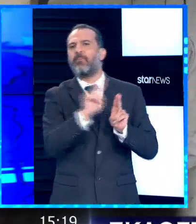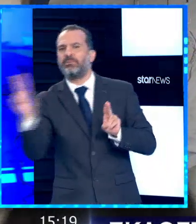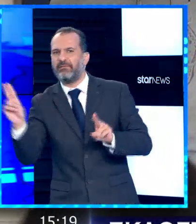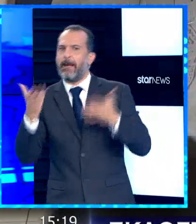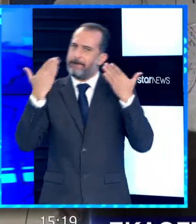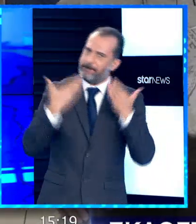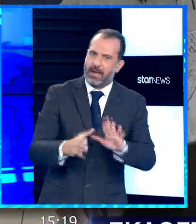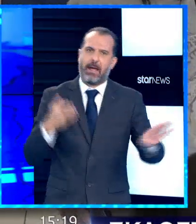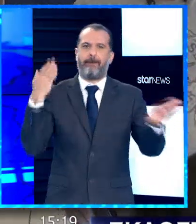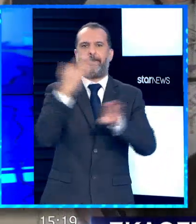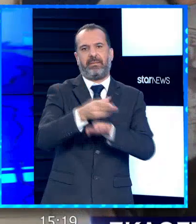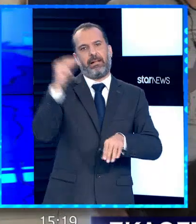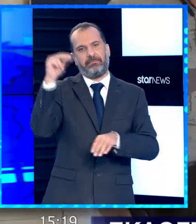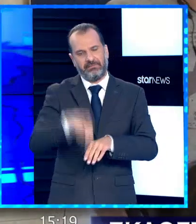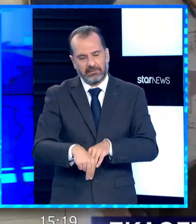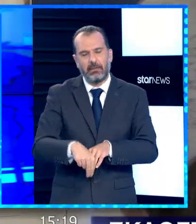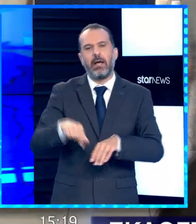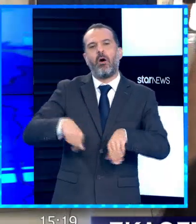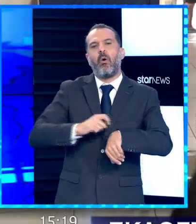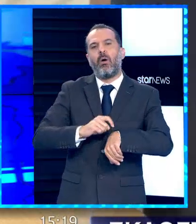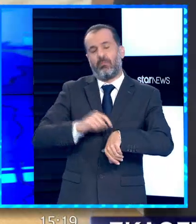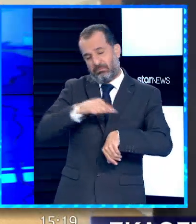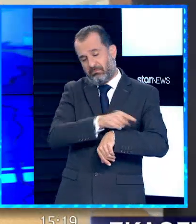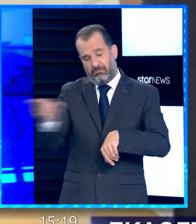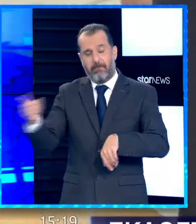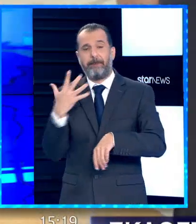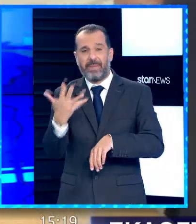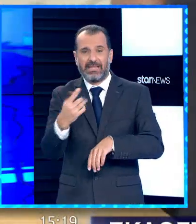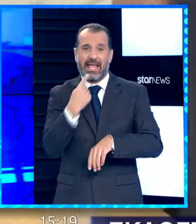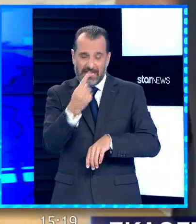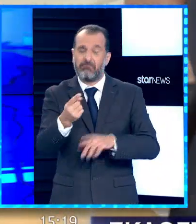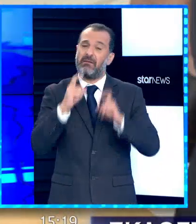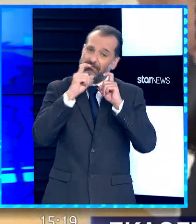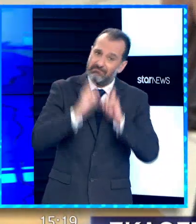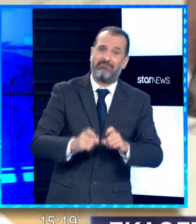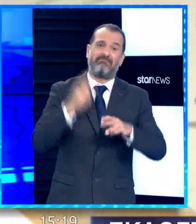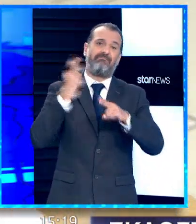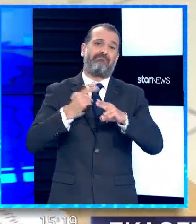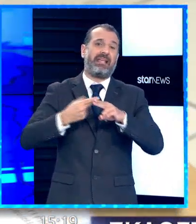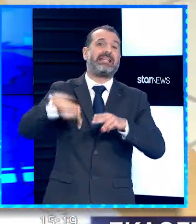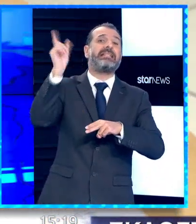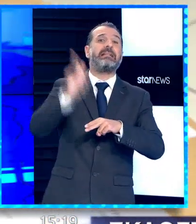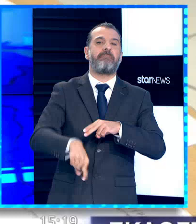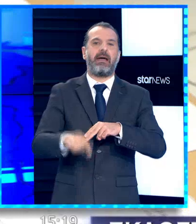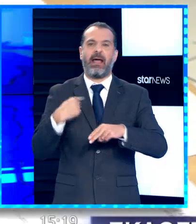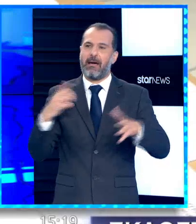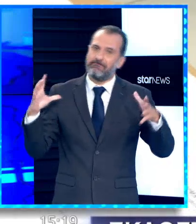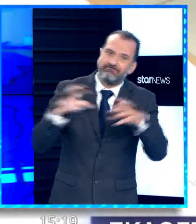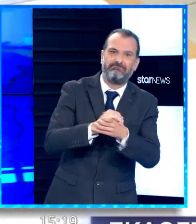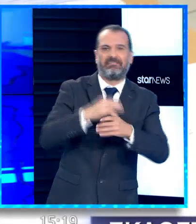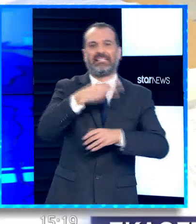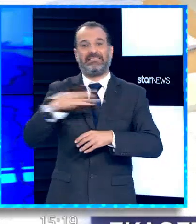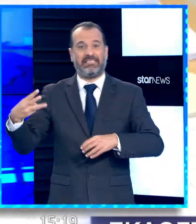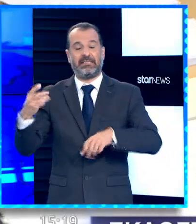ήδη ασκήσει το εκλογικό τους δικαίωμα. Στις δηλώσεις τους επεσήμαναν το πόσο σημαντική είναι αυτή η ημέρα για τον ΣΥΡΙΖΑ. Στις 5 η